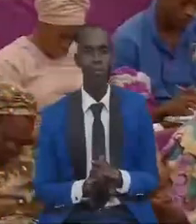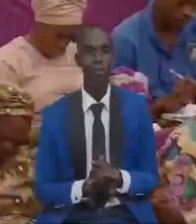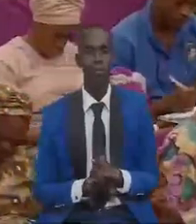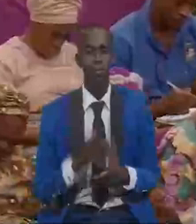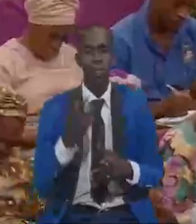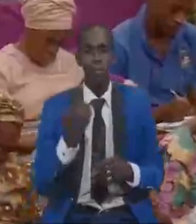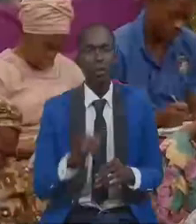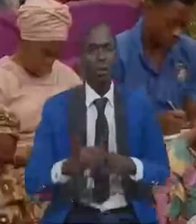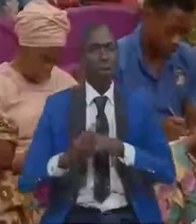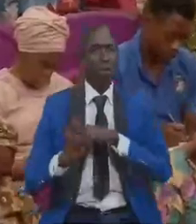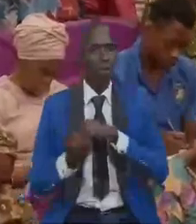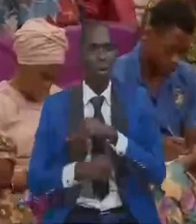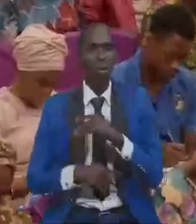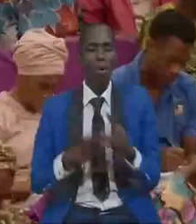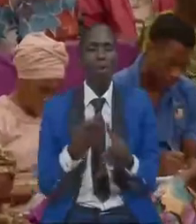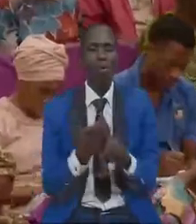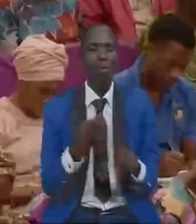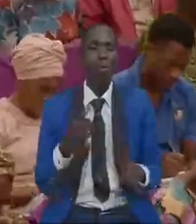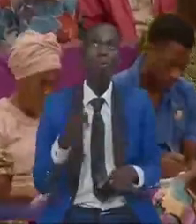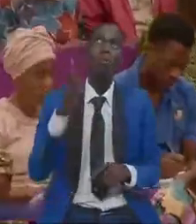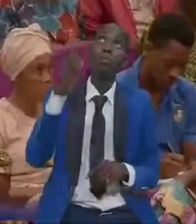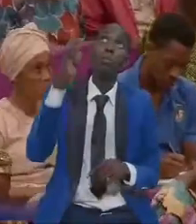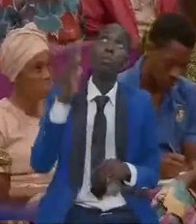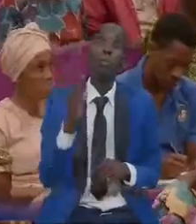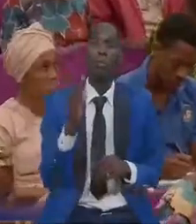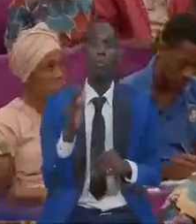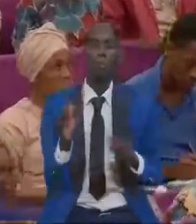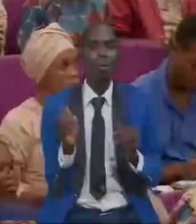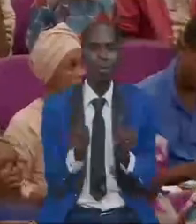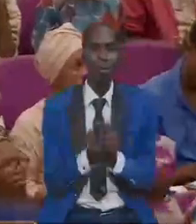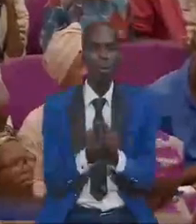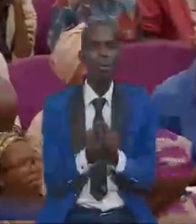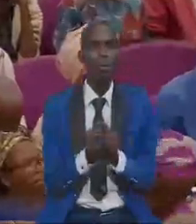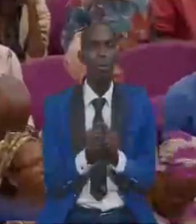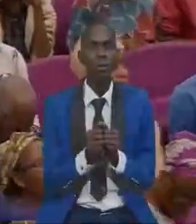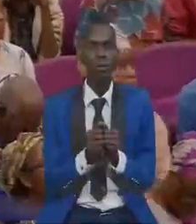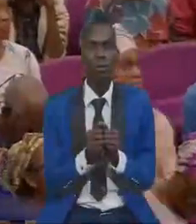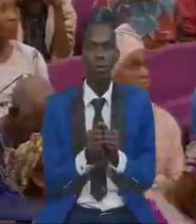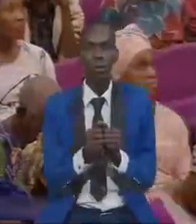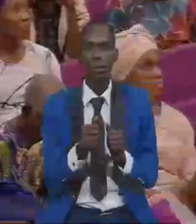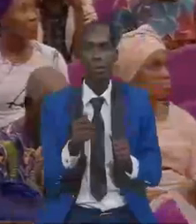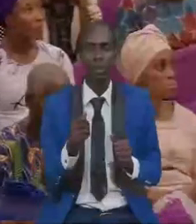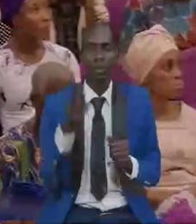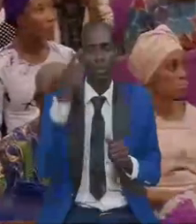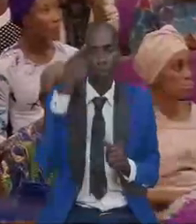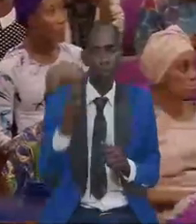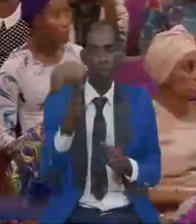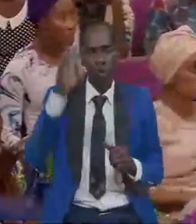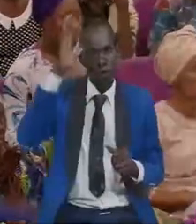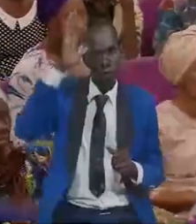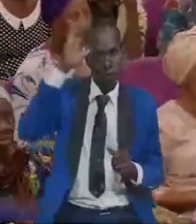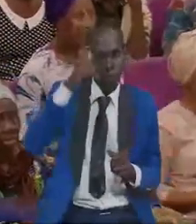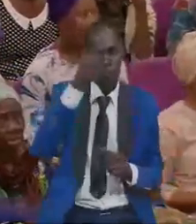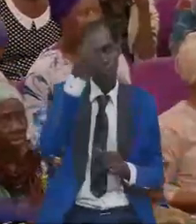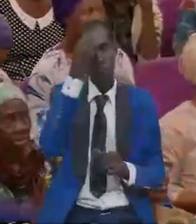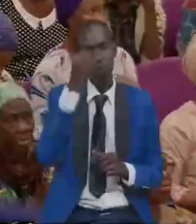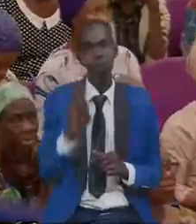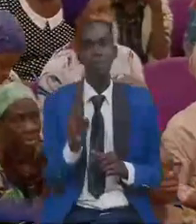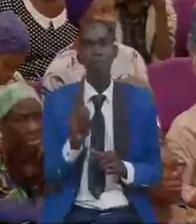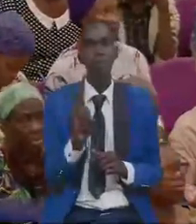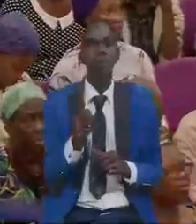punition venant de Dieu pour la déification défiante. Alors, cela veut dire quoi? C'est-à-dire quoi?